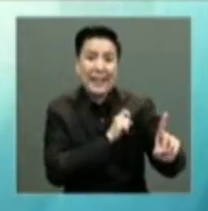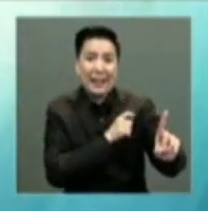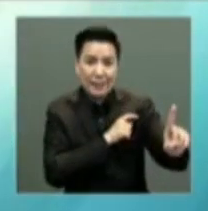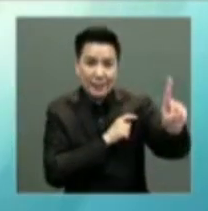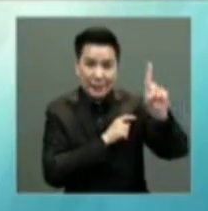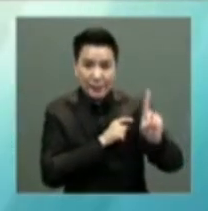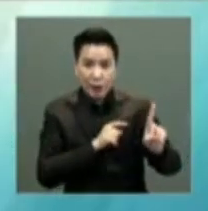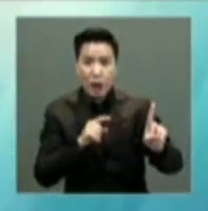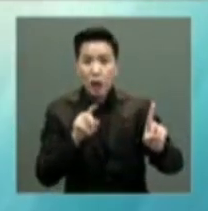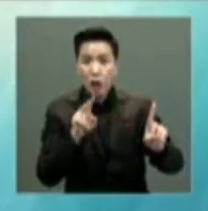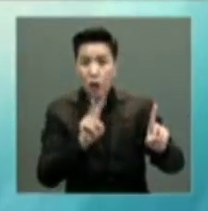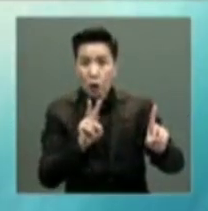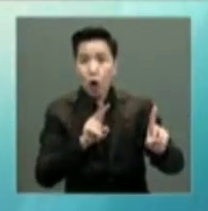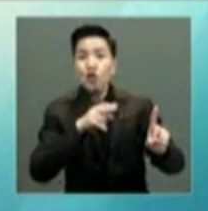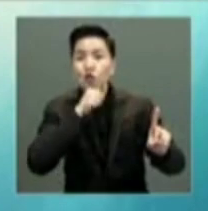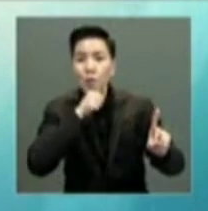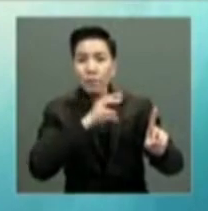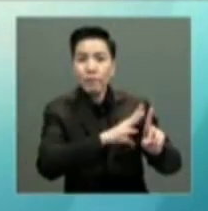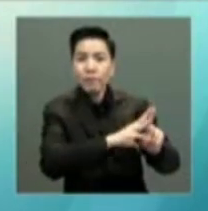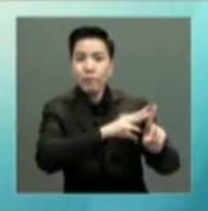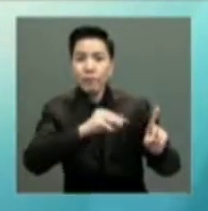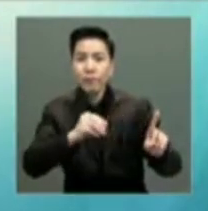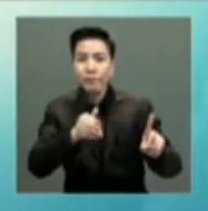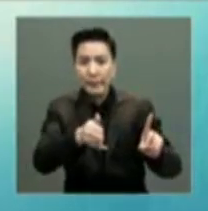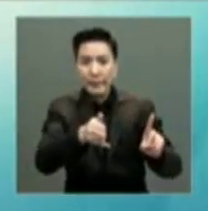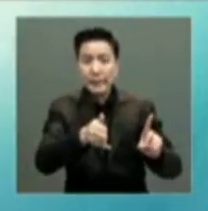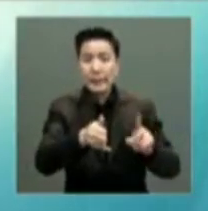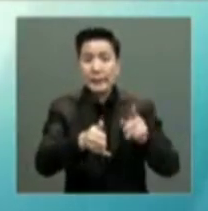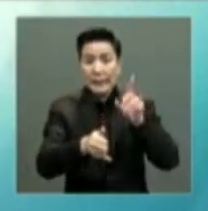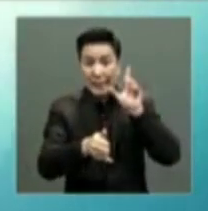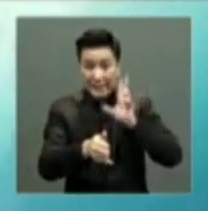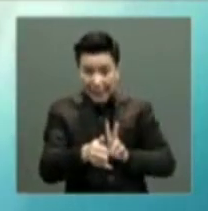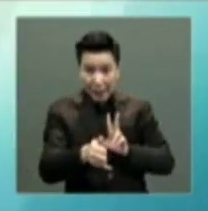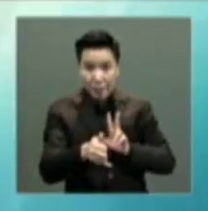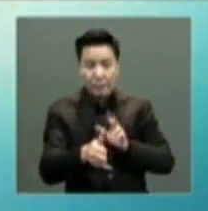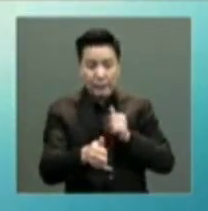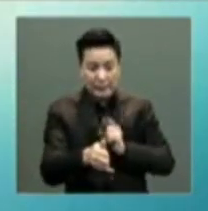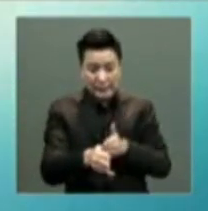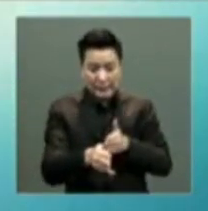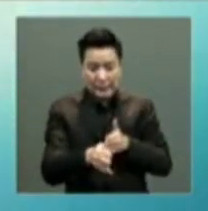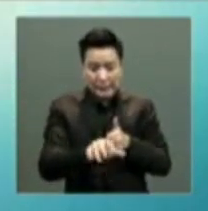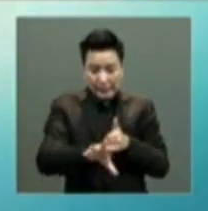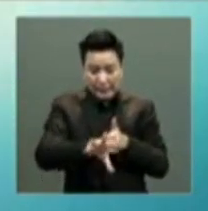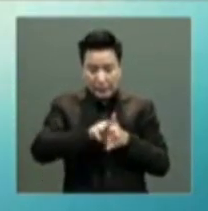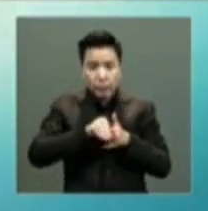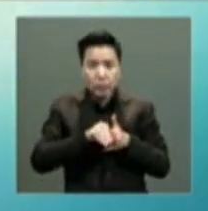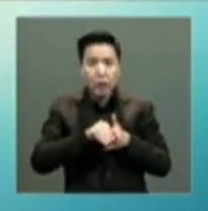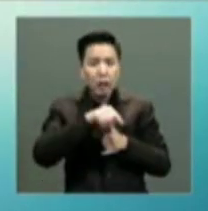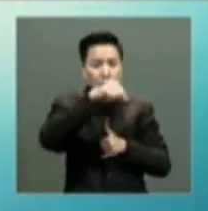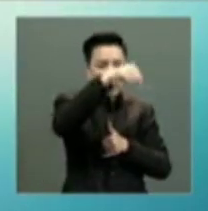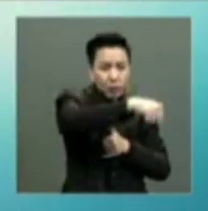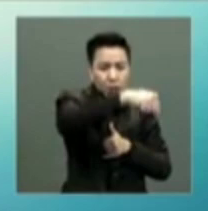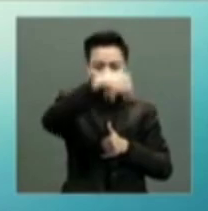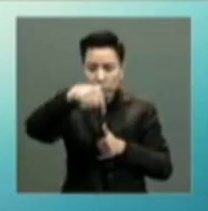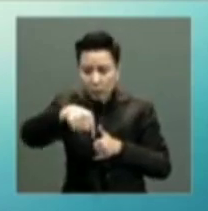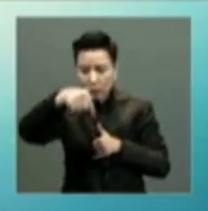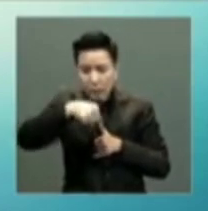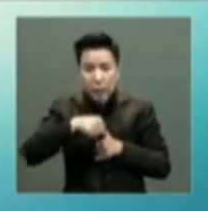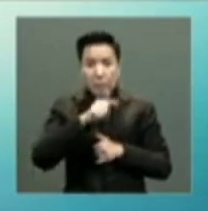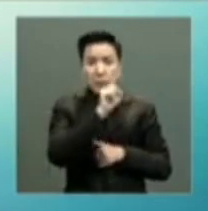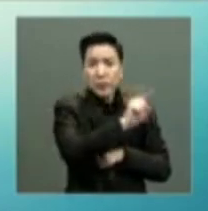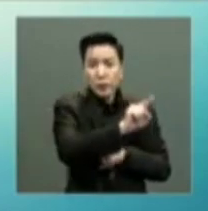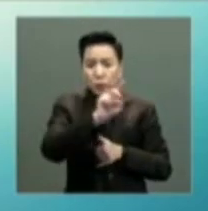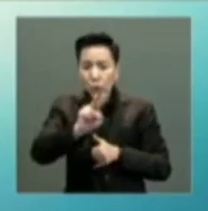คือสีส้มพ่อที่ 3คือสีเขียวเพราะฉะนั้นมาติด 1รอบเนี่ยโยงไปถึง 3 3กลุ่ม 3